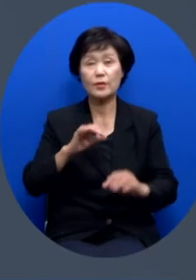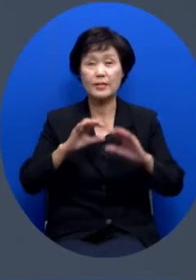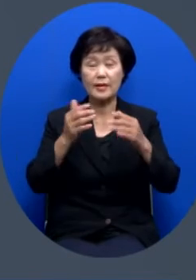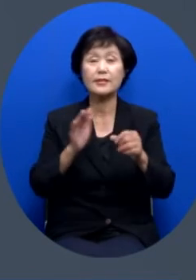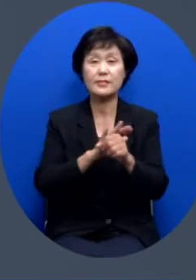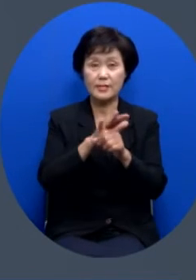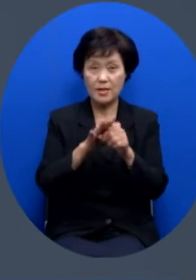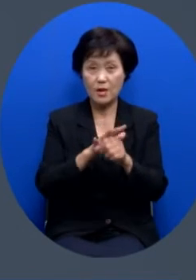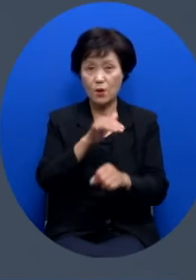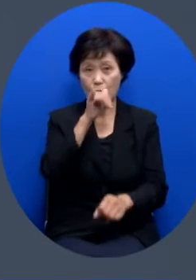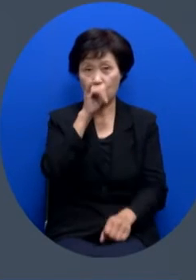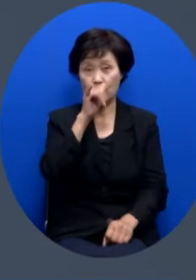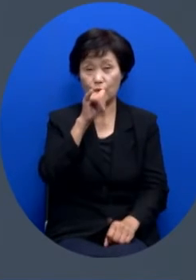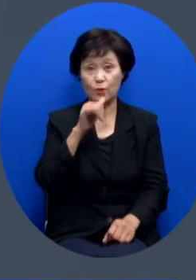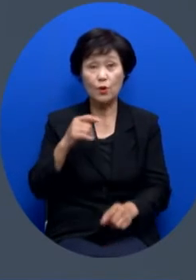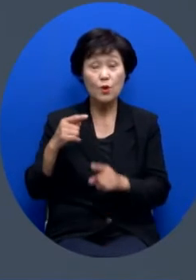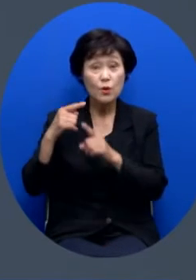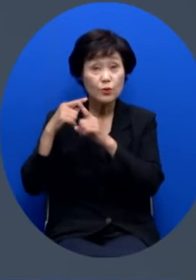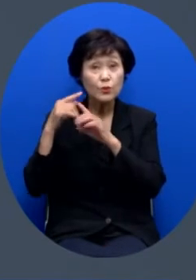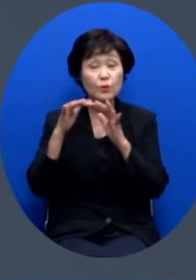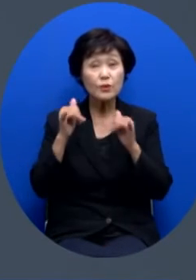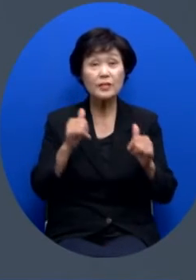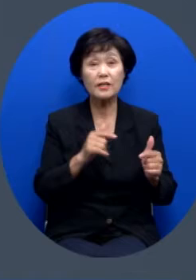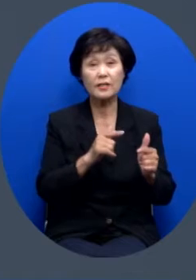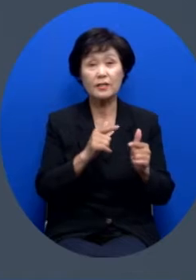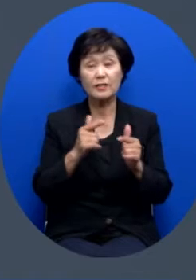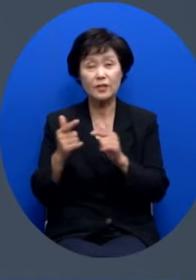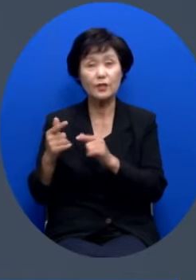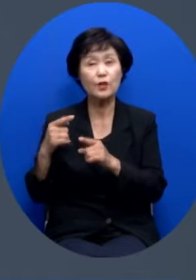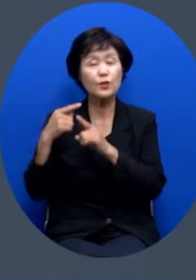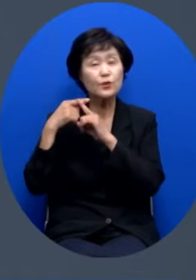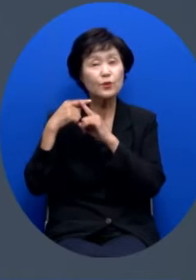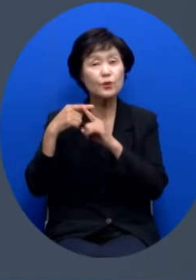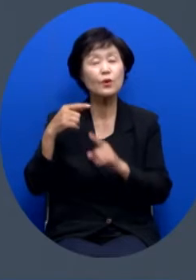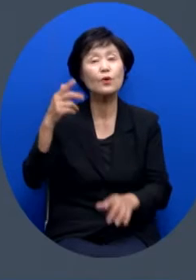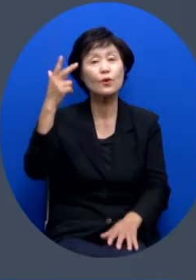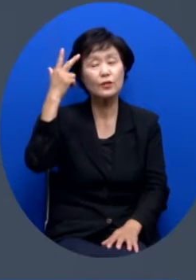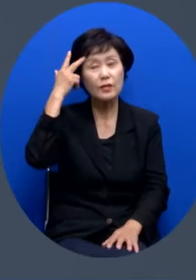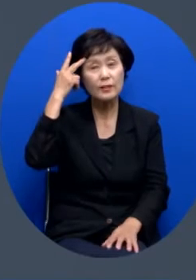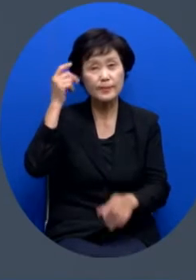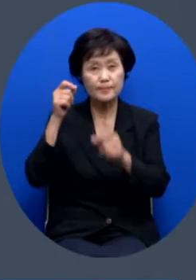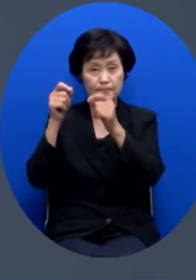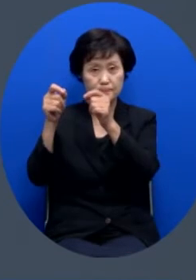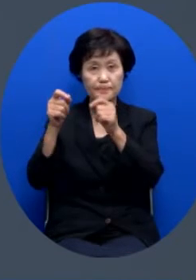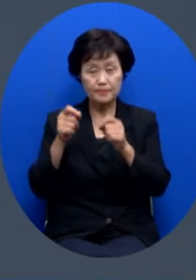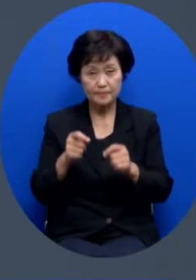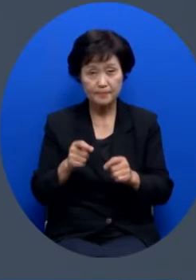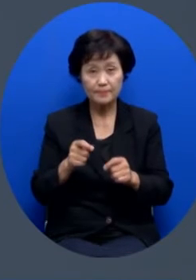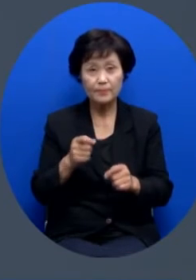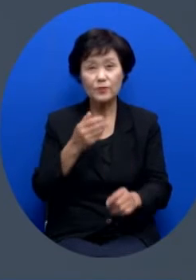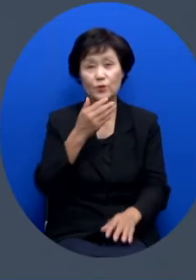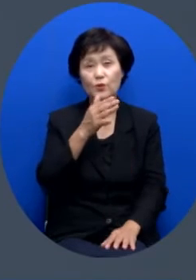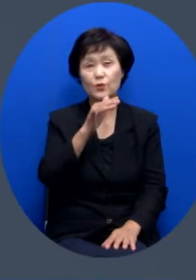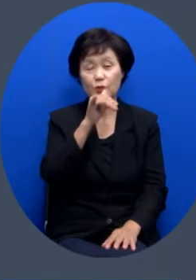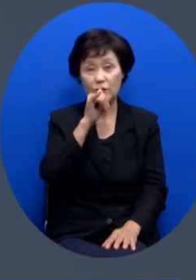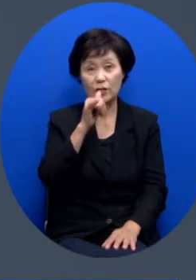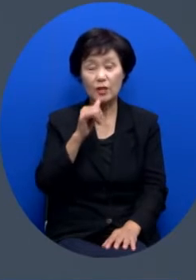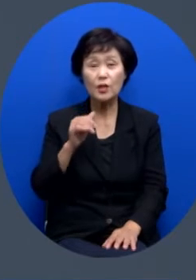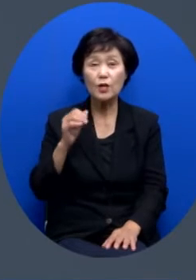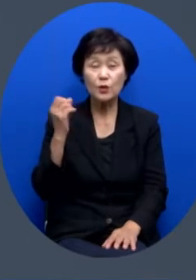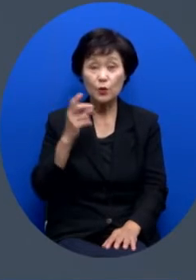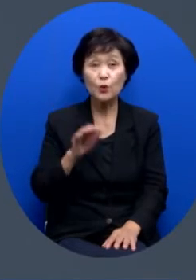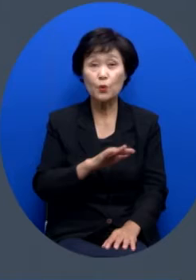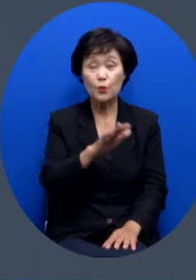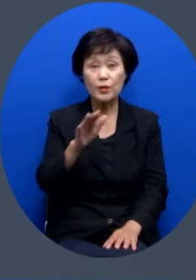2 순교자들의 그 순교 정신을 이어 받을 수 있도록 예 그리고 또 우리가 지키고